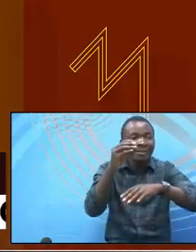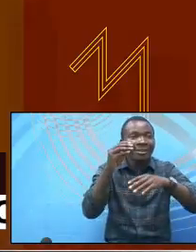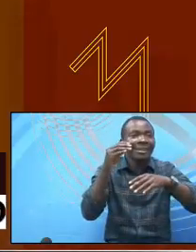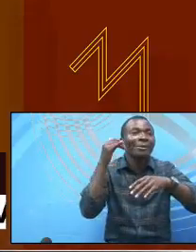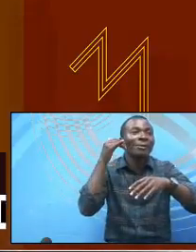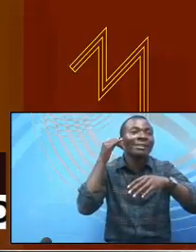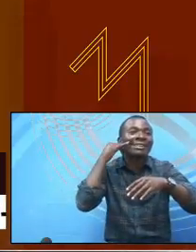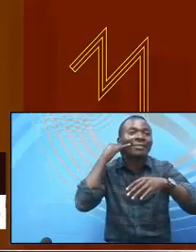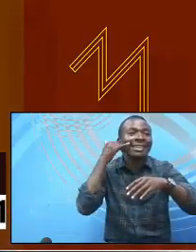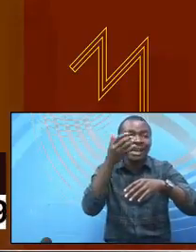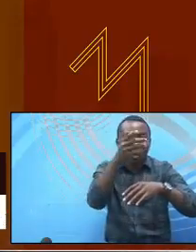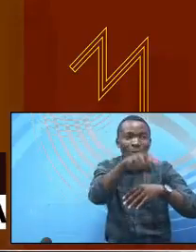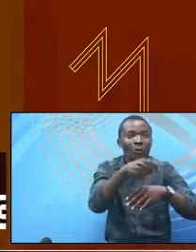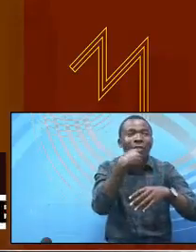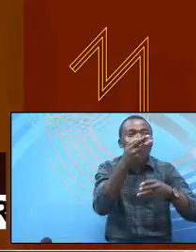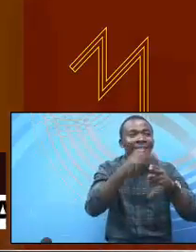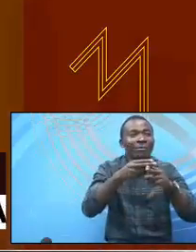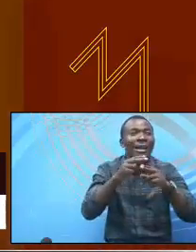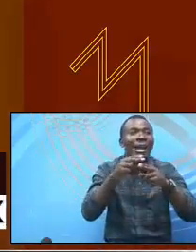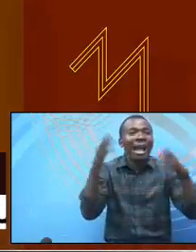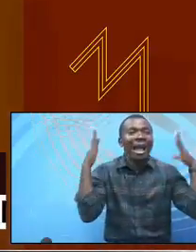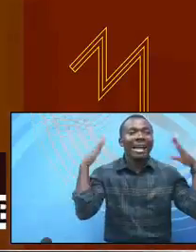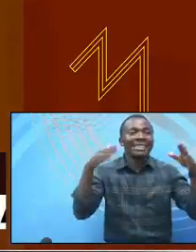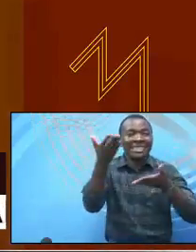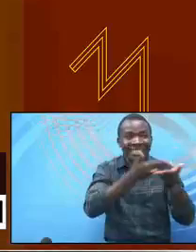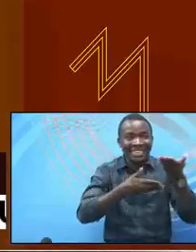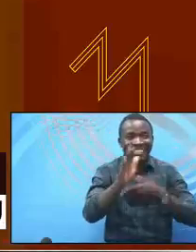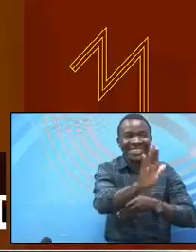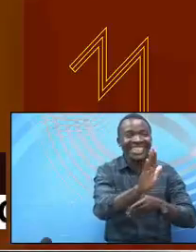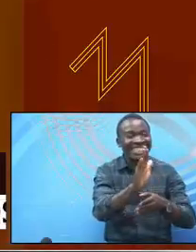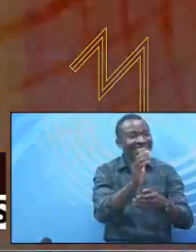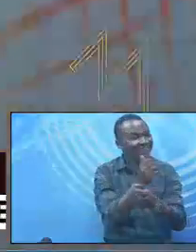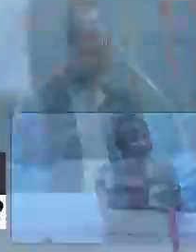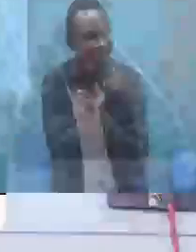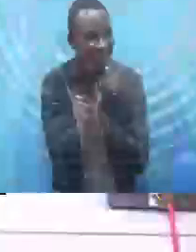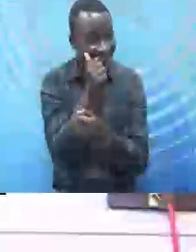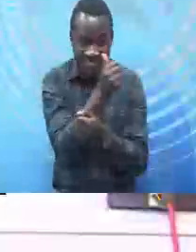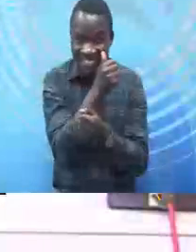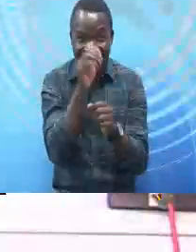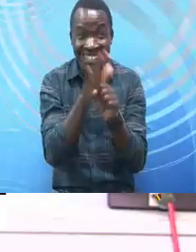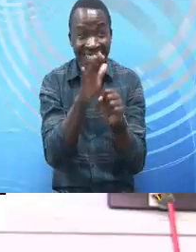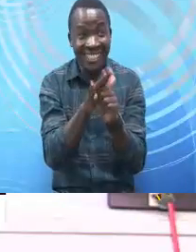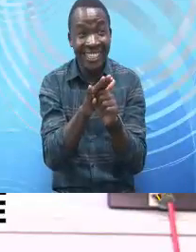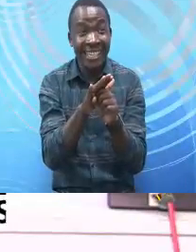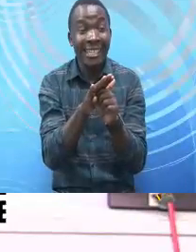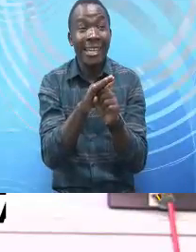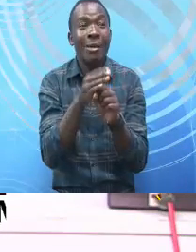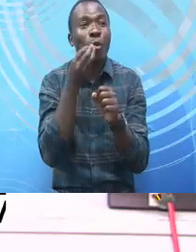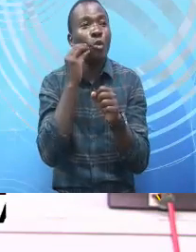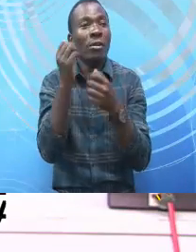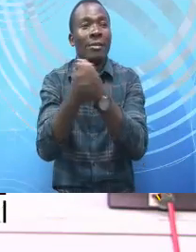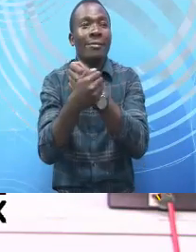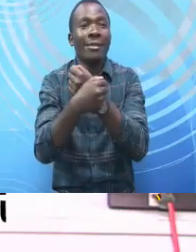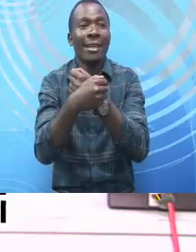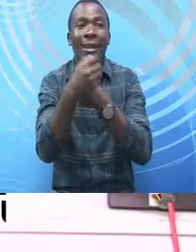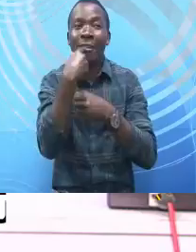kuri BTN. Hari uwavuze ngo yitwa Ange, ikiganiro cyanyu ndagikunda kandi ndagikurikira, mperereye i Rubavu. Uwo